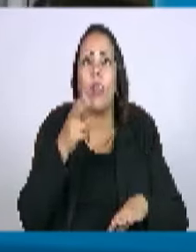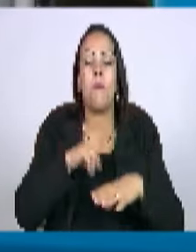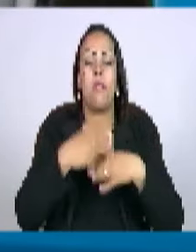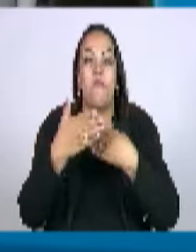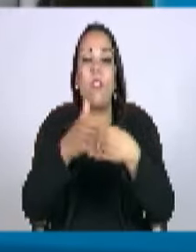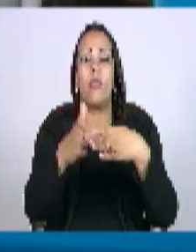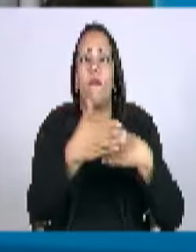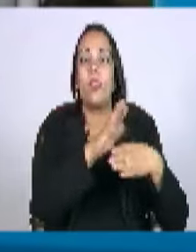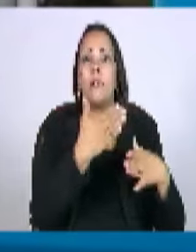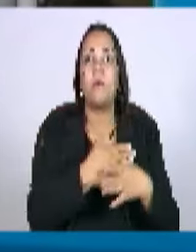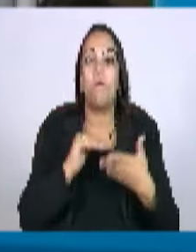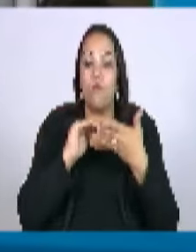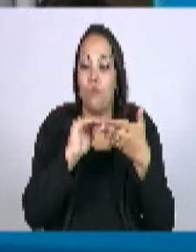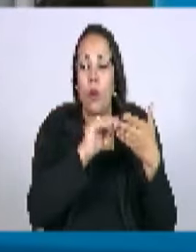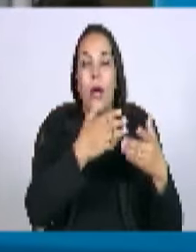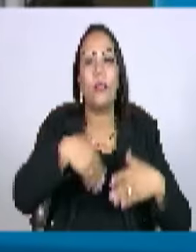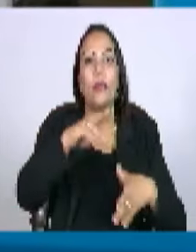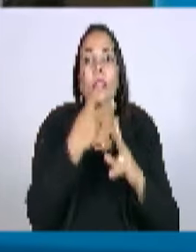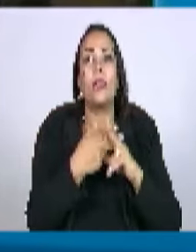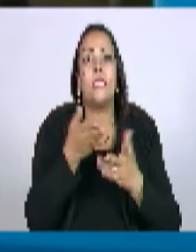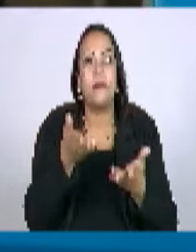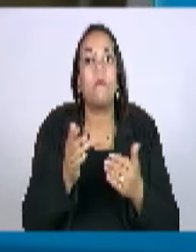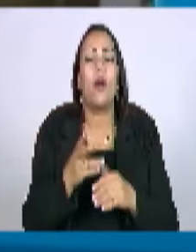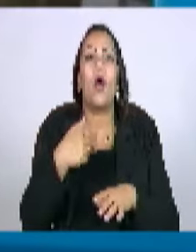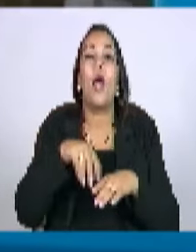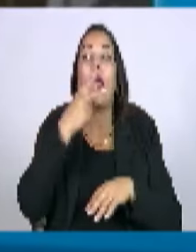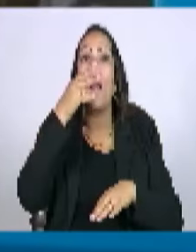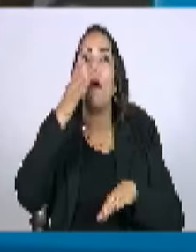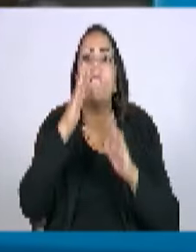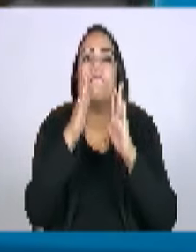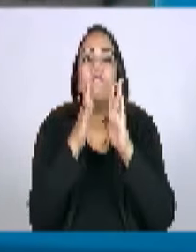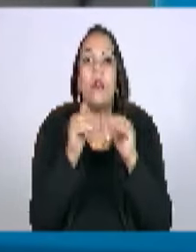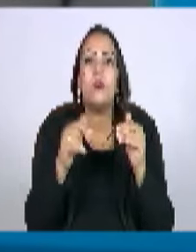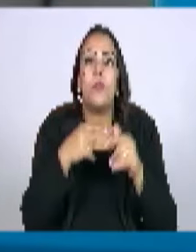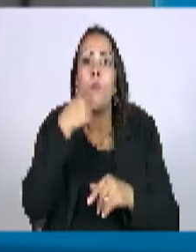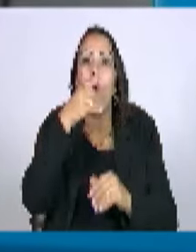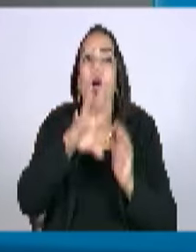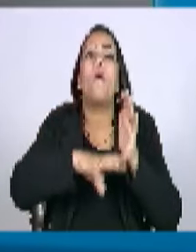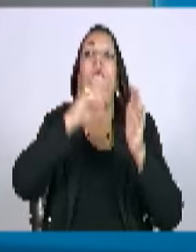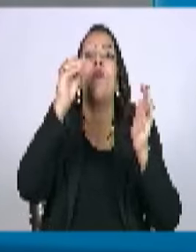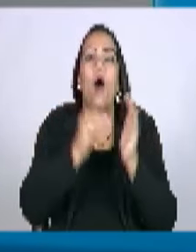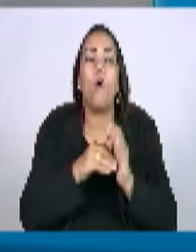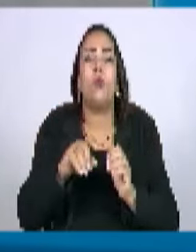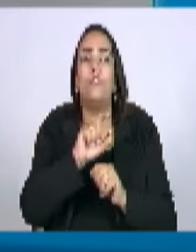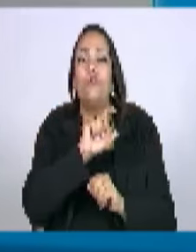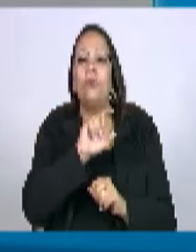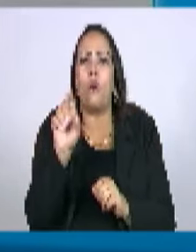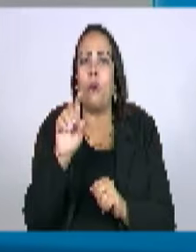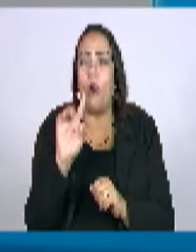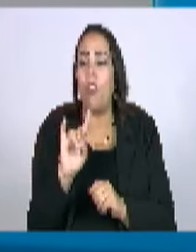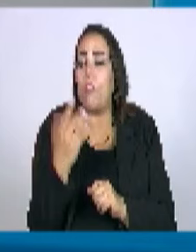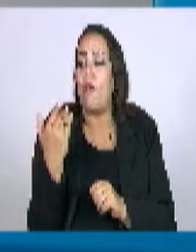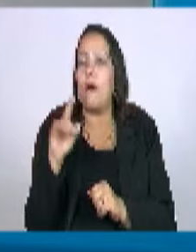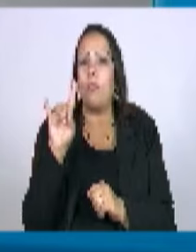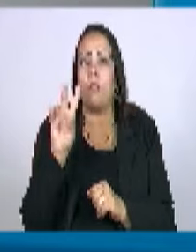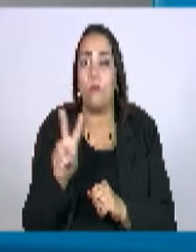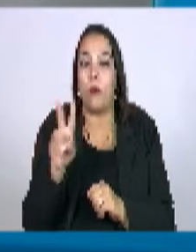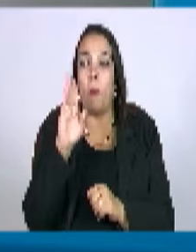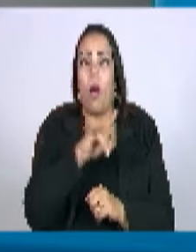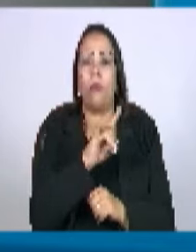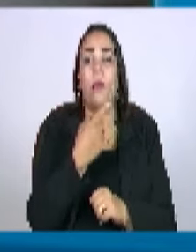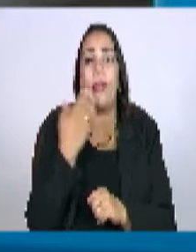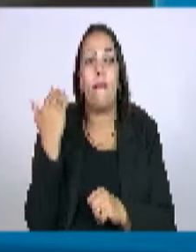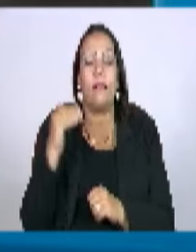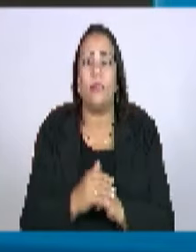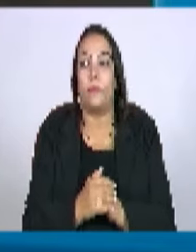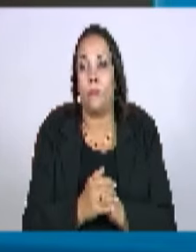المساعدات الانسانيه الكلام ده مصر بتقوله منذ بدء العمليات العسكريه في 7 اكتوبر الماضي